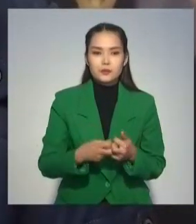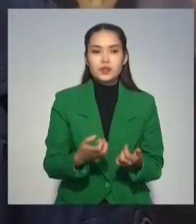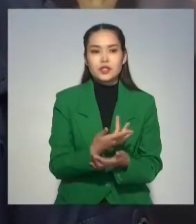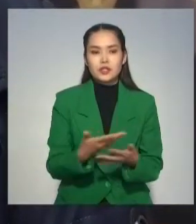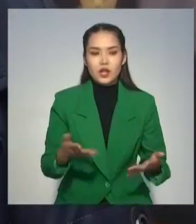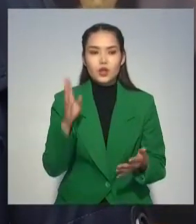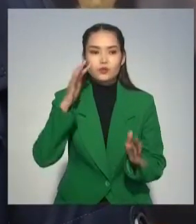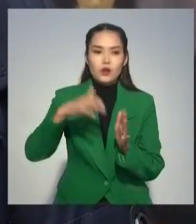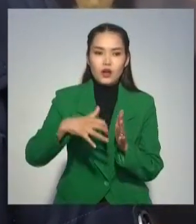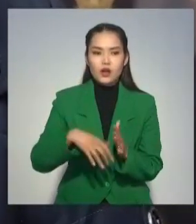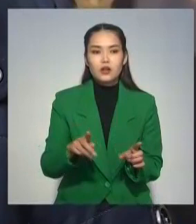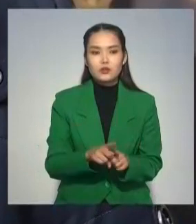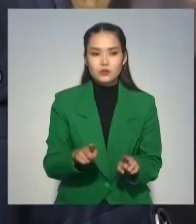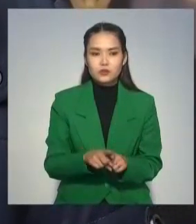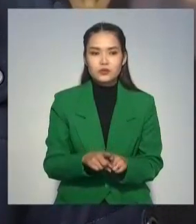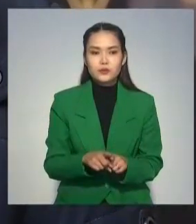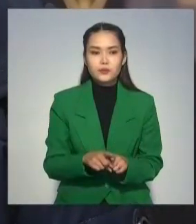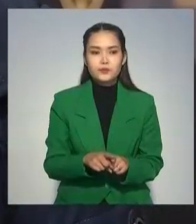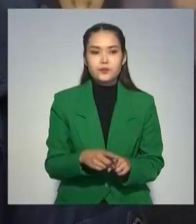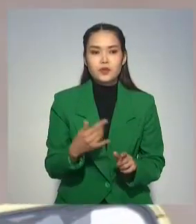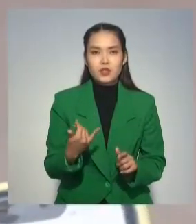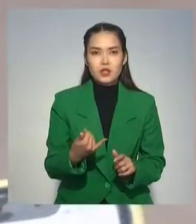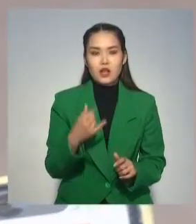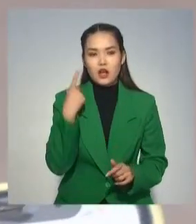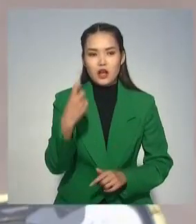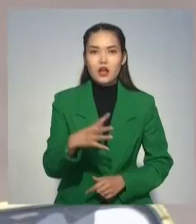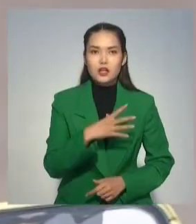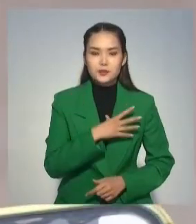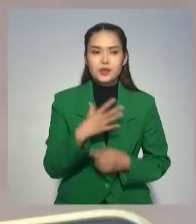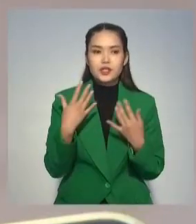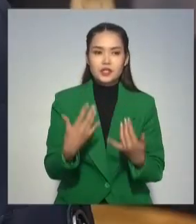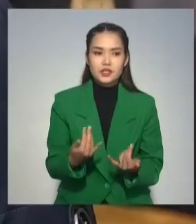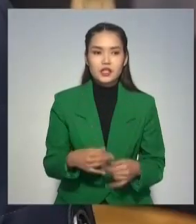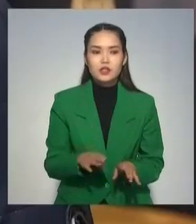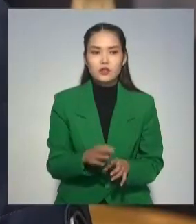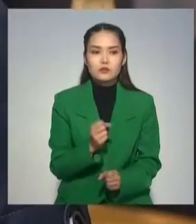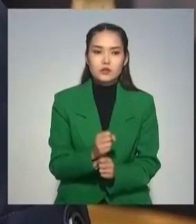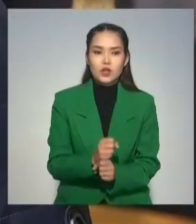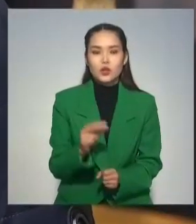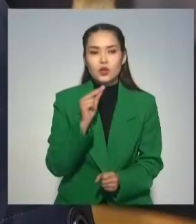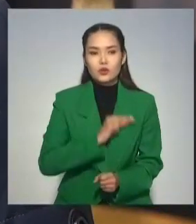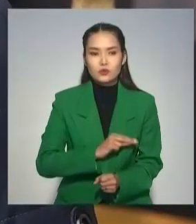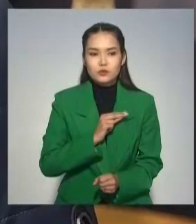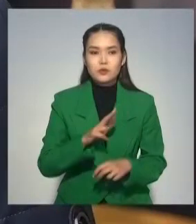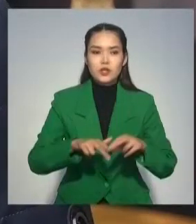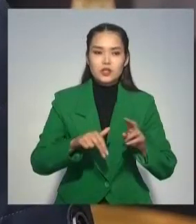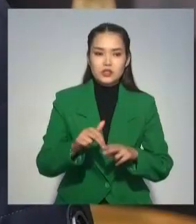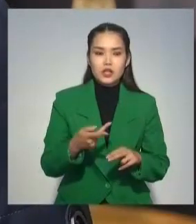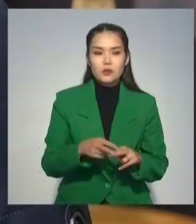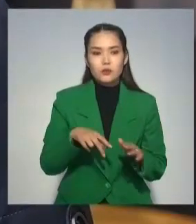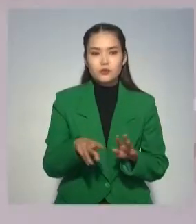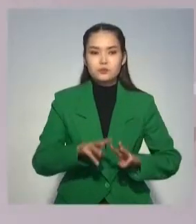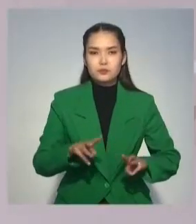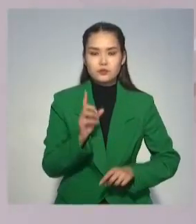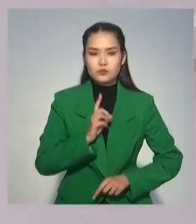су ақып кететін өзінің арнайы несі жүйесі болған, соның барлығы бітеліп қалған себептен болу керек. Жобасы солай мектеп, оған ешкімнің кінәсі жоқ бұл